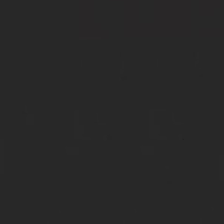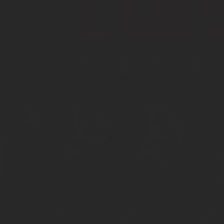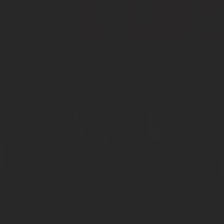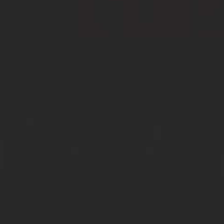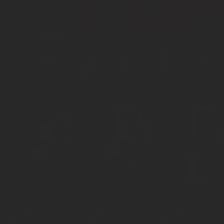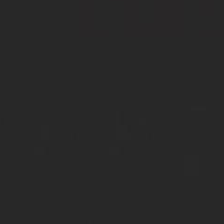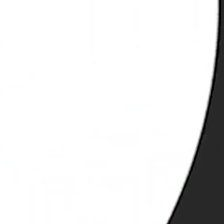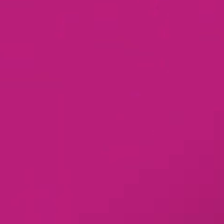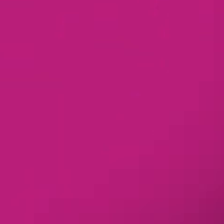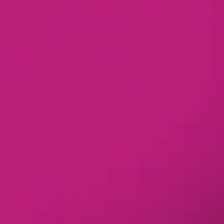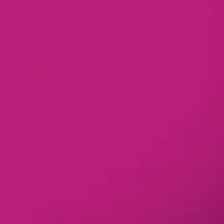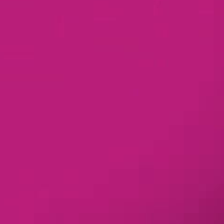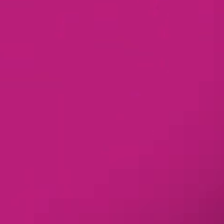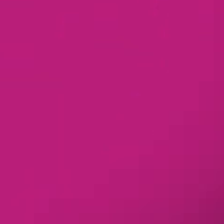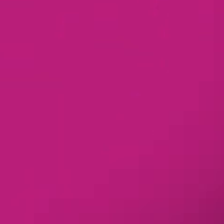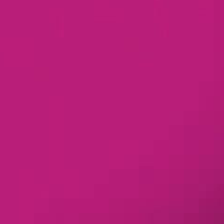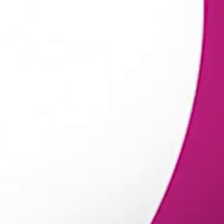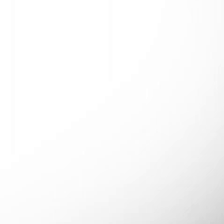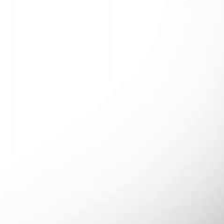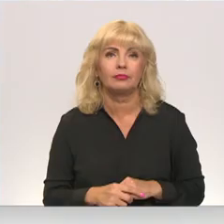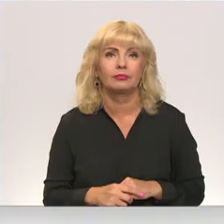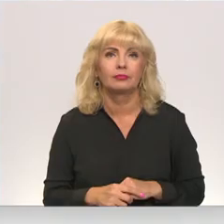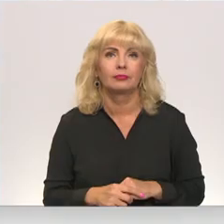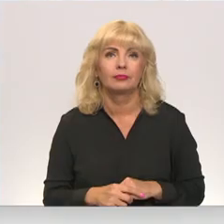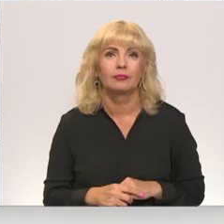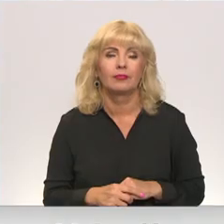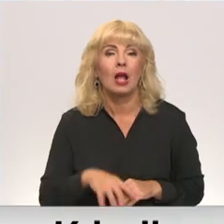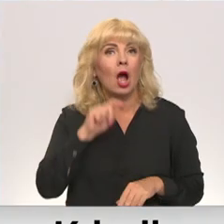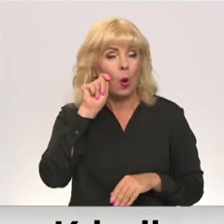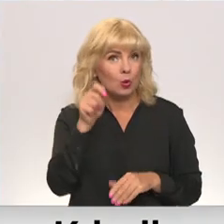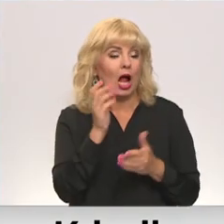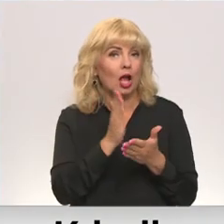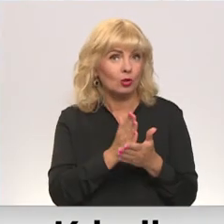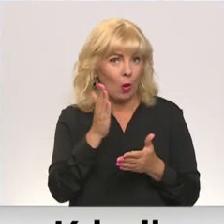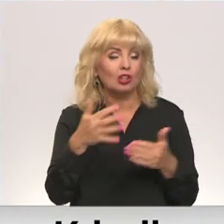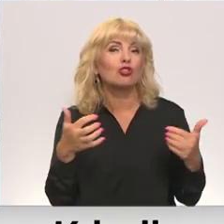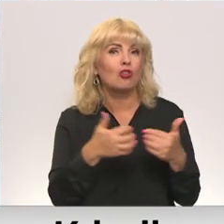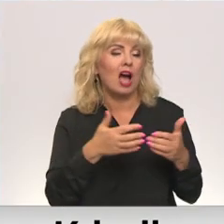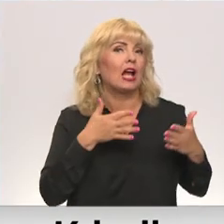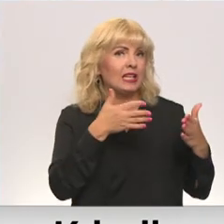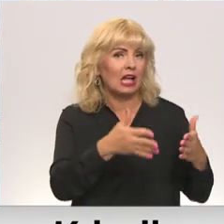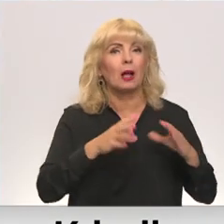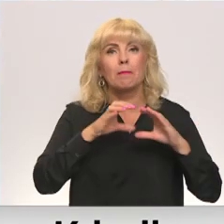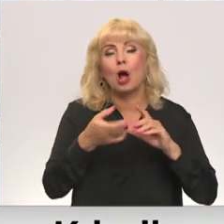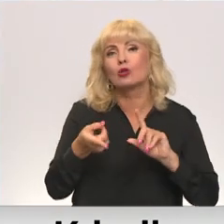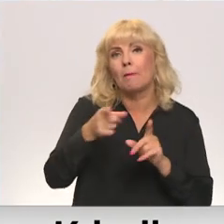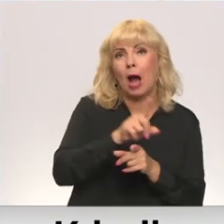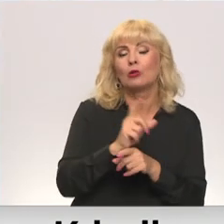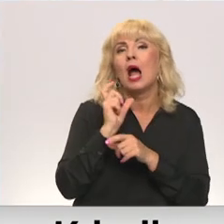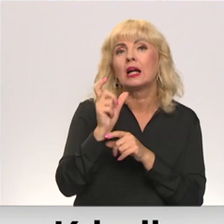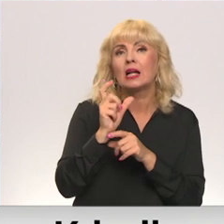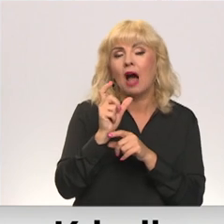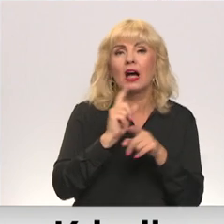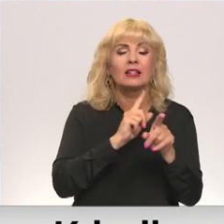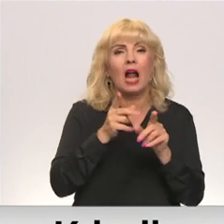Re, viss ēters ir te! Ukrainā notiekošā kara ietekmē pasaulē mainās kravu